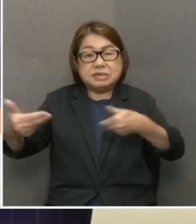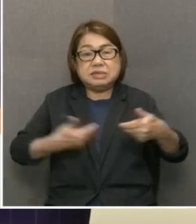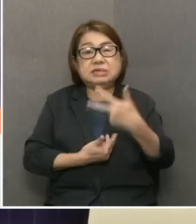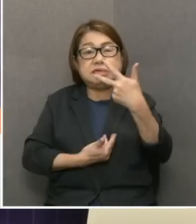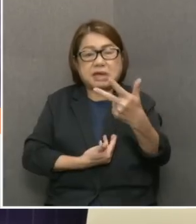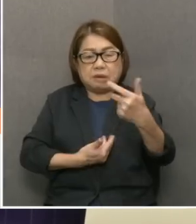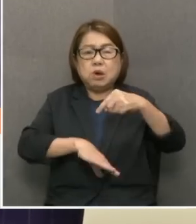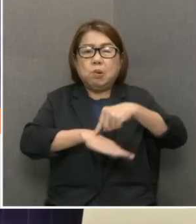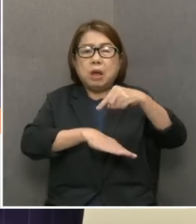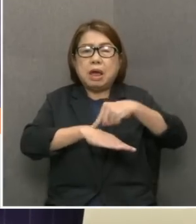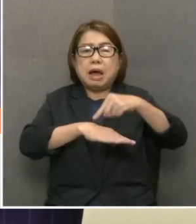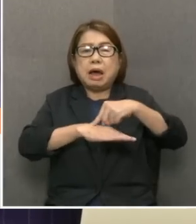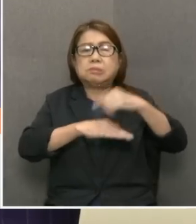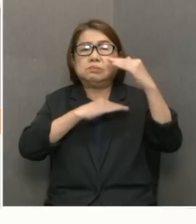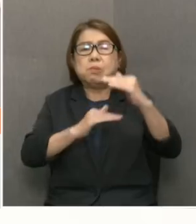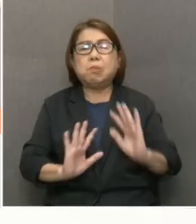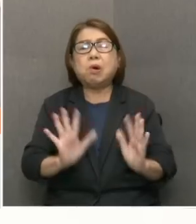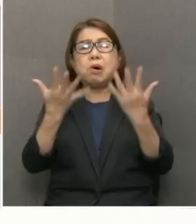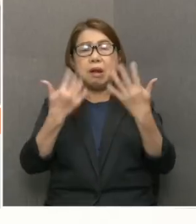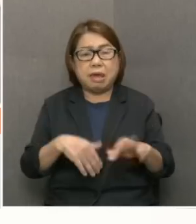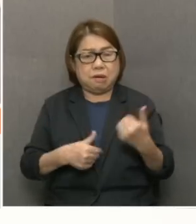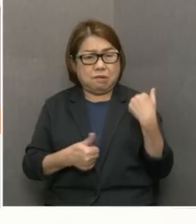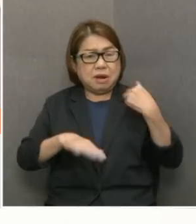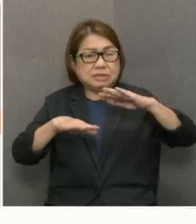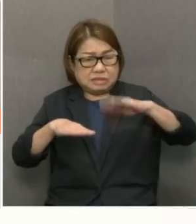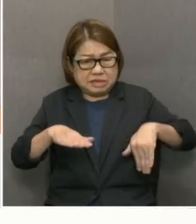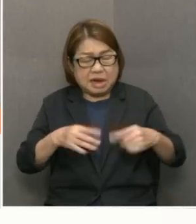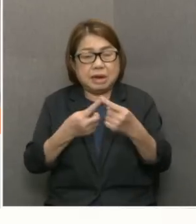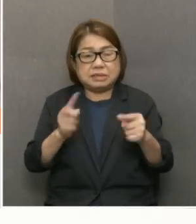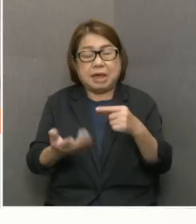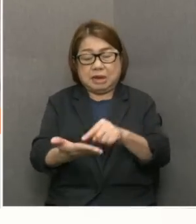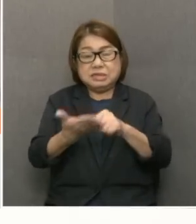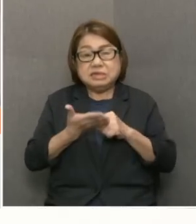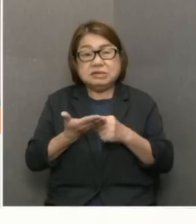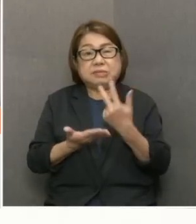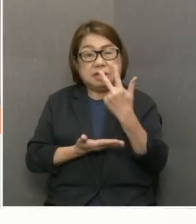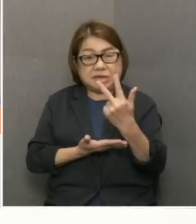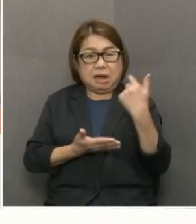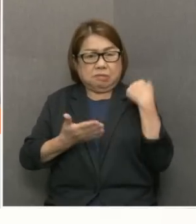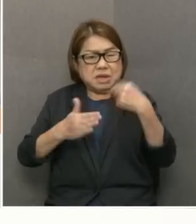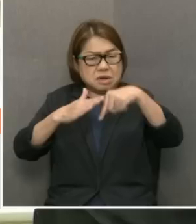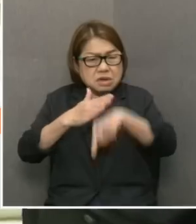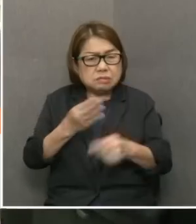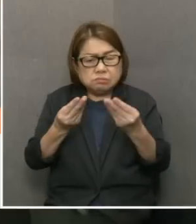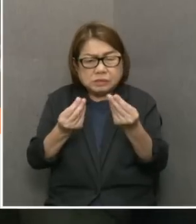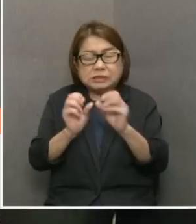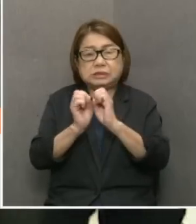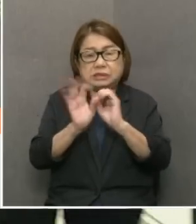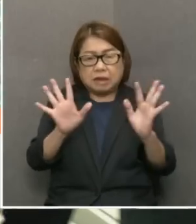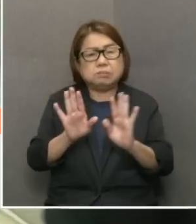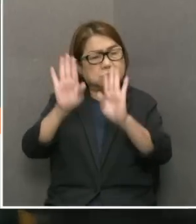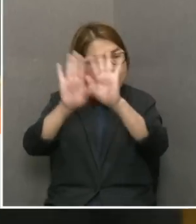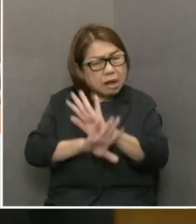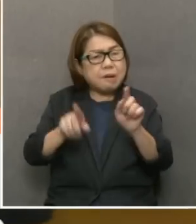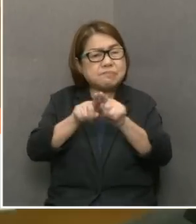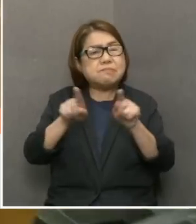ร้องไว้พิจารณาแต่เนื่องจากคำร้องดังกล่าวนะคะมีรายละเอียดข้อเท็จจริงและพฤติการที่มีหลักฐาน